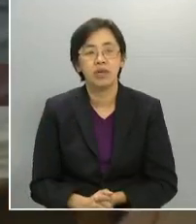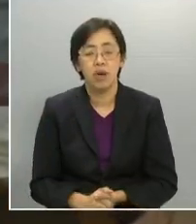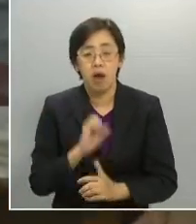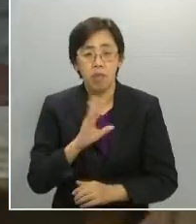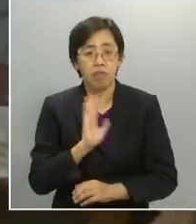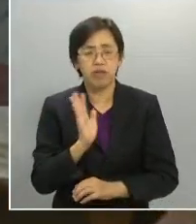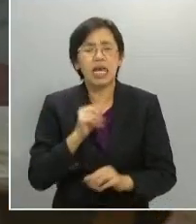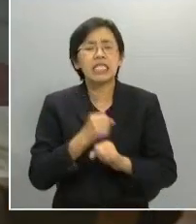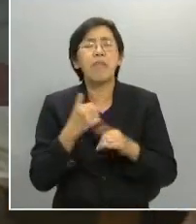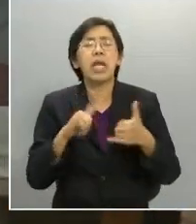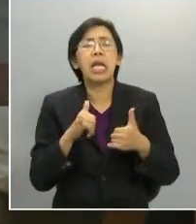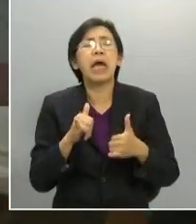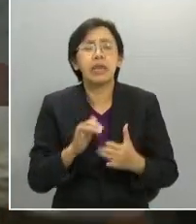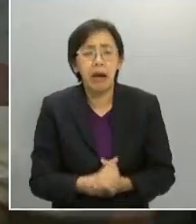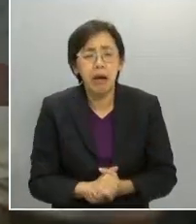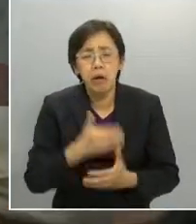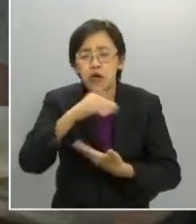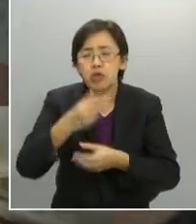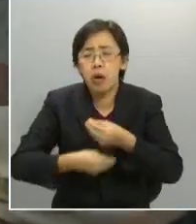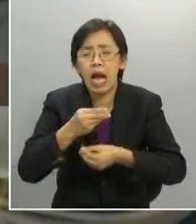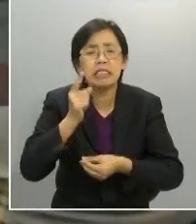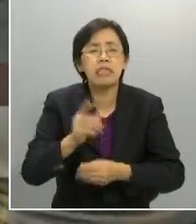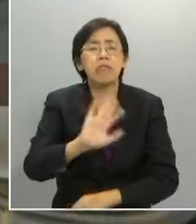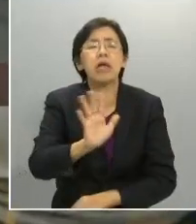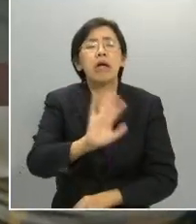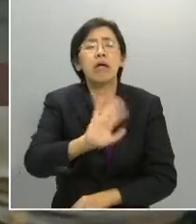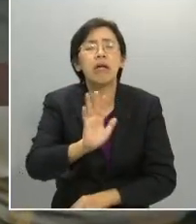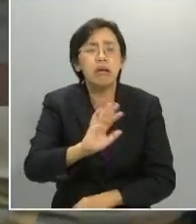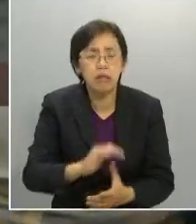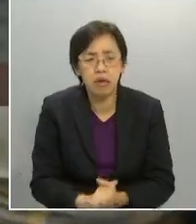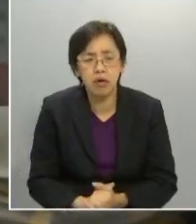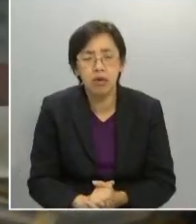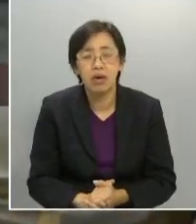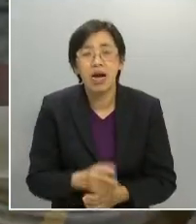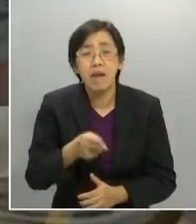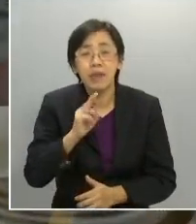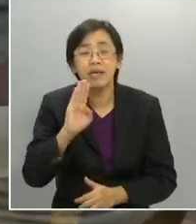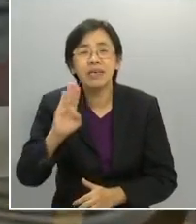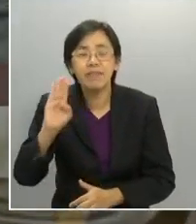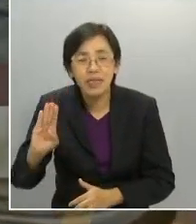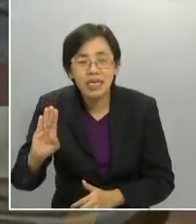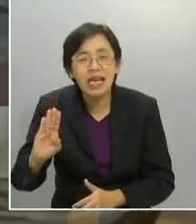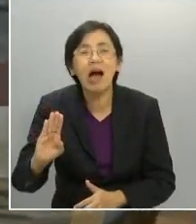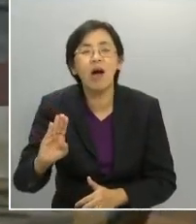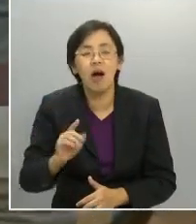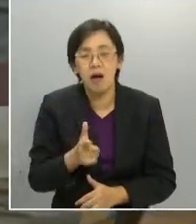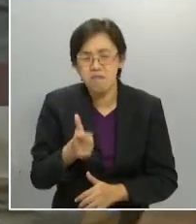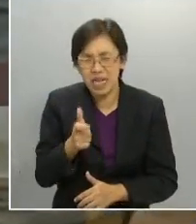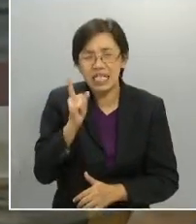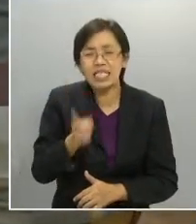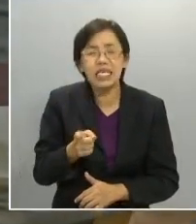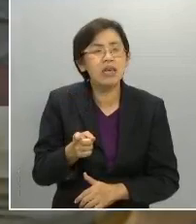างทำเล่นๆไม่ได้ส่งขายใครจริงส่วนการผลิตปืนบีบีกันให้ใช้ยิงกระสุนจริง